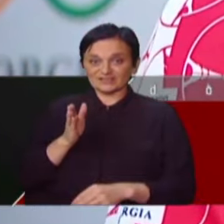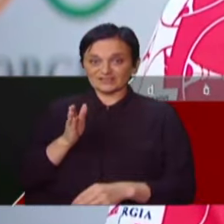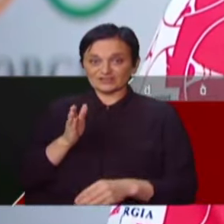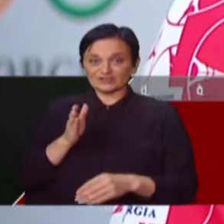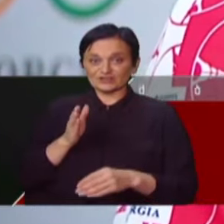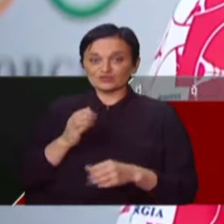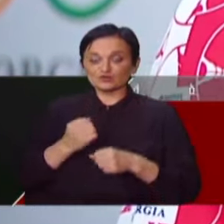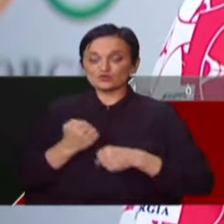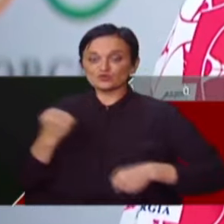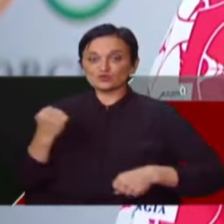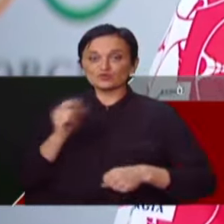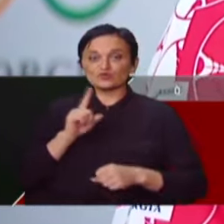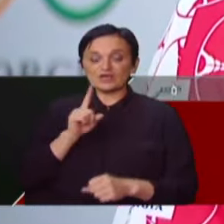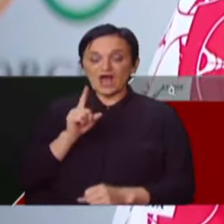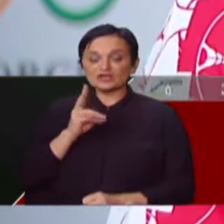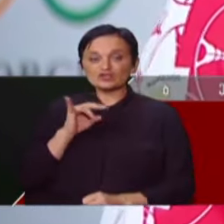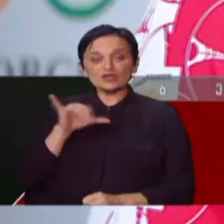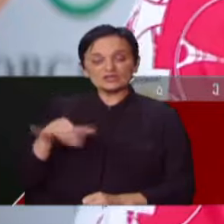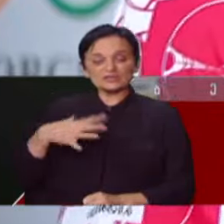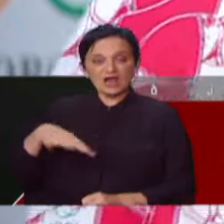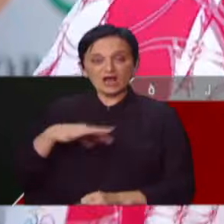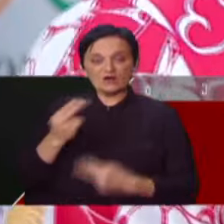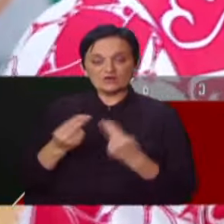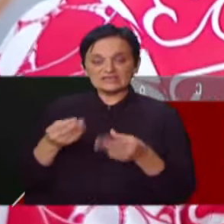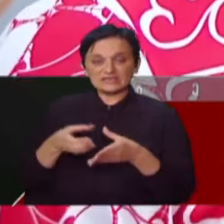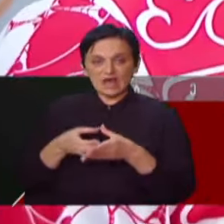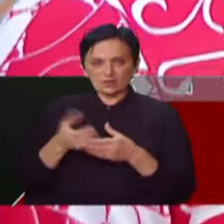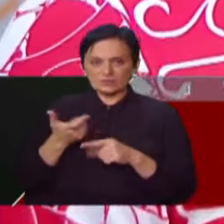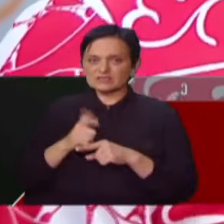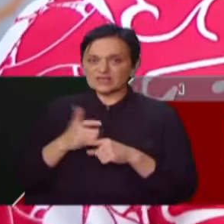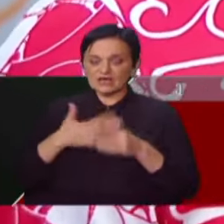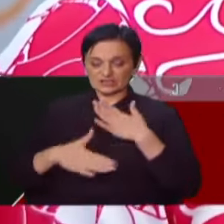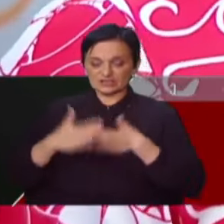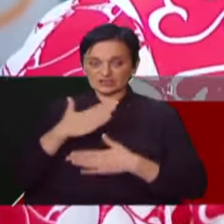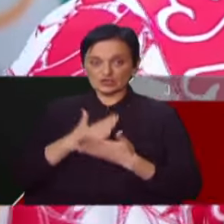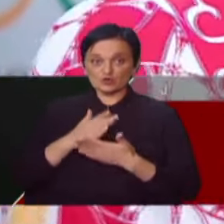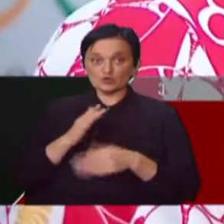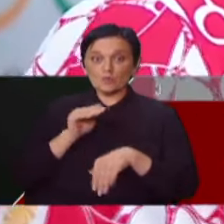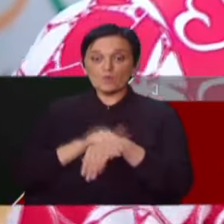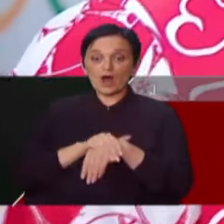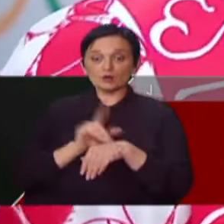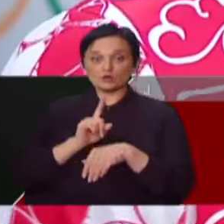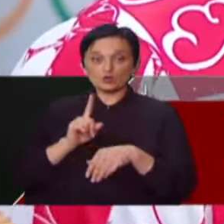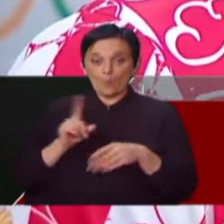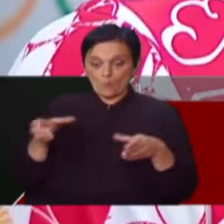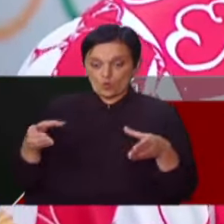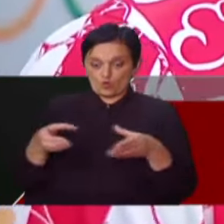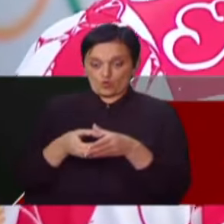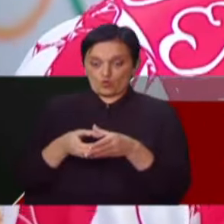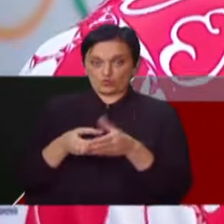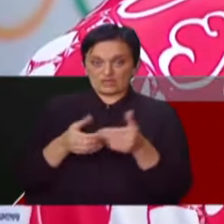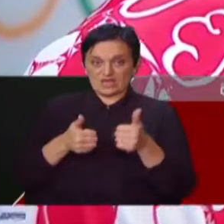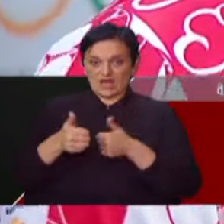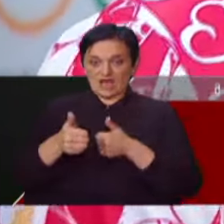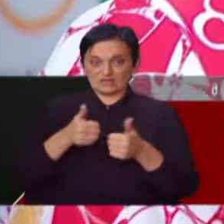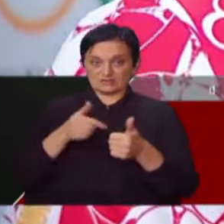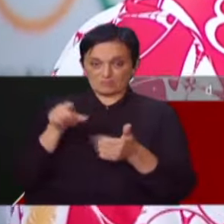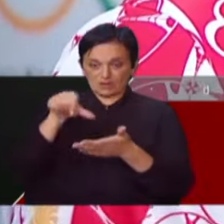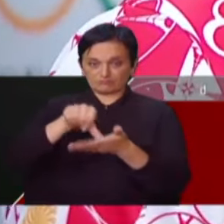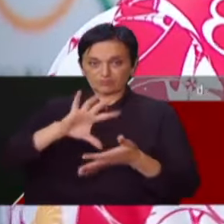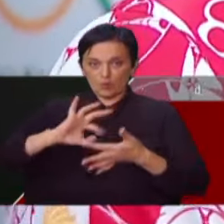ჯუდოში, როგორ ფიქრობ, რა შანსები ექნება საქართველოს ნაკრებს? ხო, რა თქმა უნდა, ძალიან სასიხარულოა ჯერ ის ფაქტი, რომ მოახერხეთ გუნდური ასპარეზობაც ამ